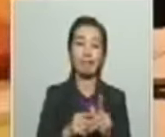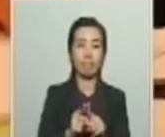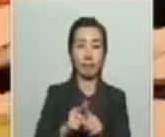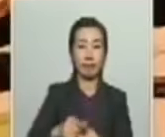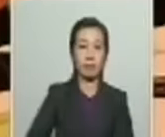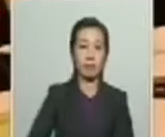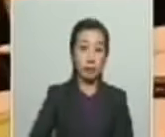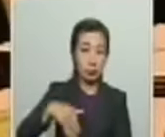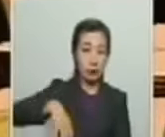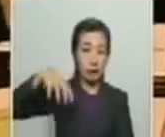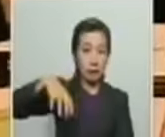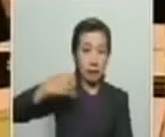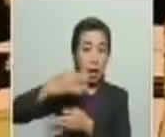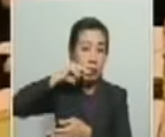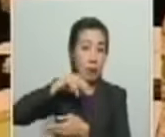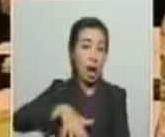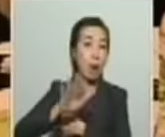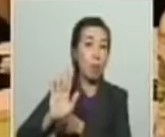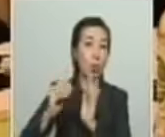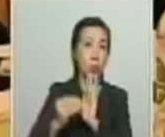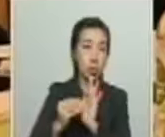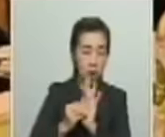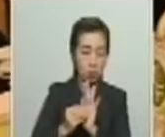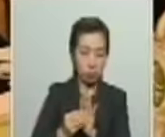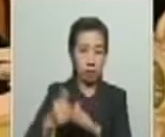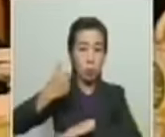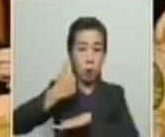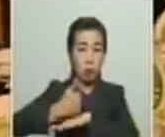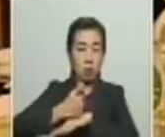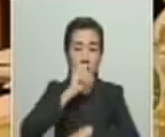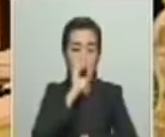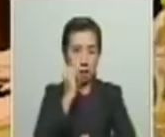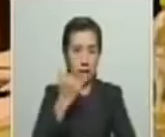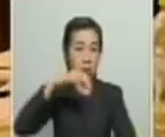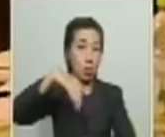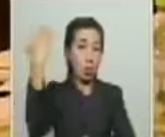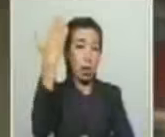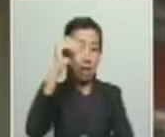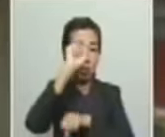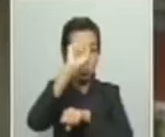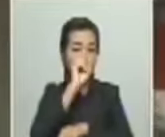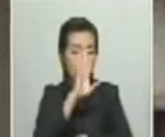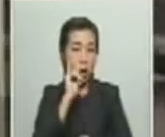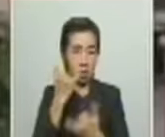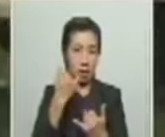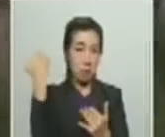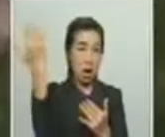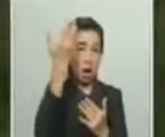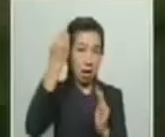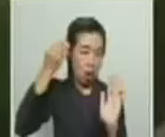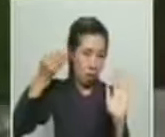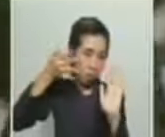นวยการสำนักการระบายน้ำคุณสมพงษ์เวียงแก้วนะคะบอกว่าที่กรมอุตุนิยมวิทยาเนี่ยบอกว่าจะมีร่องความกดอากาศต่ำ